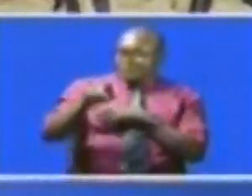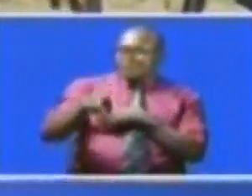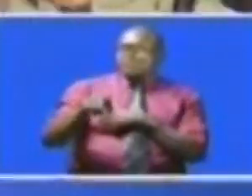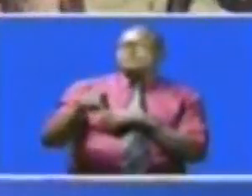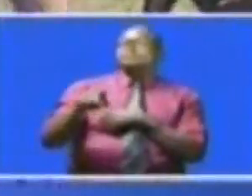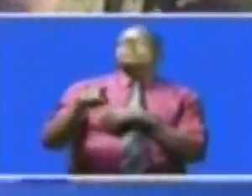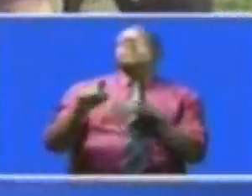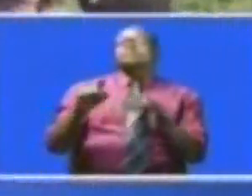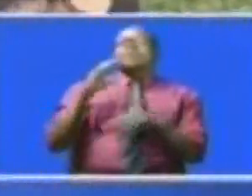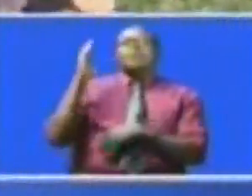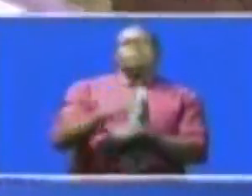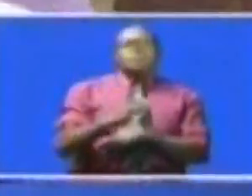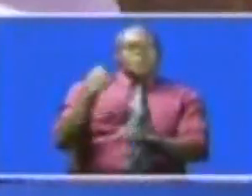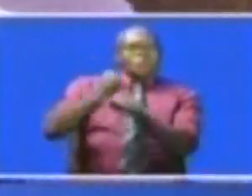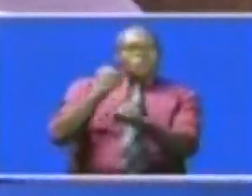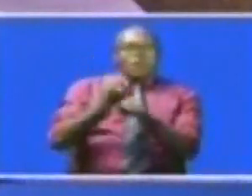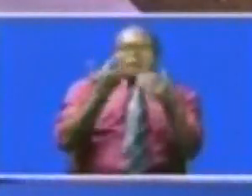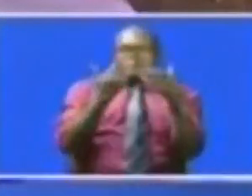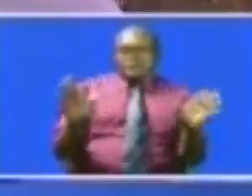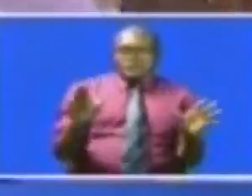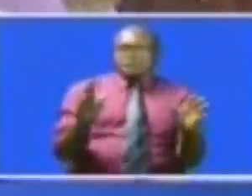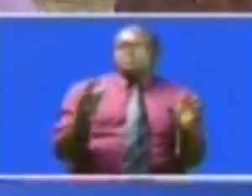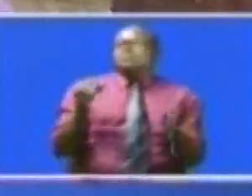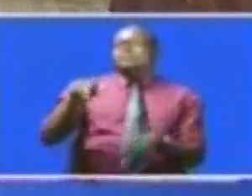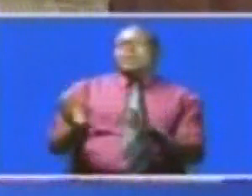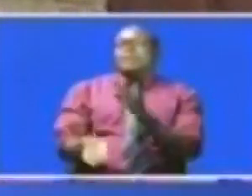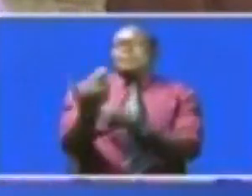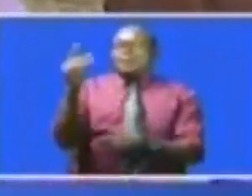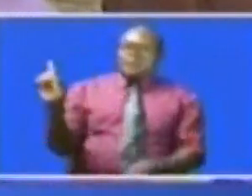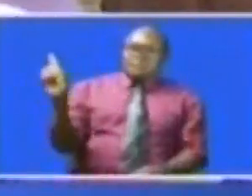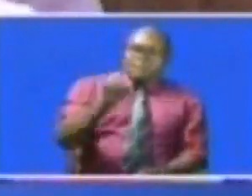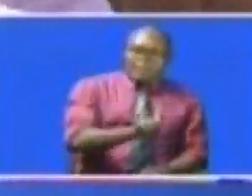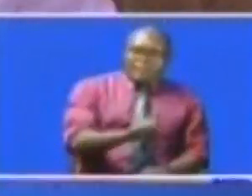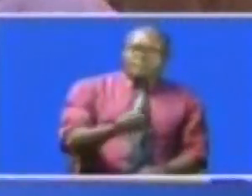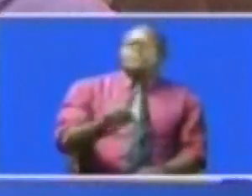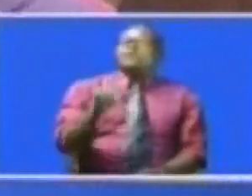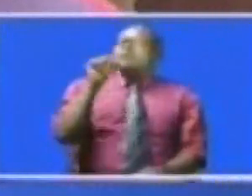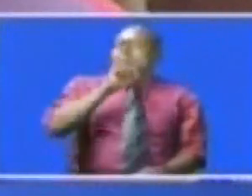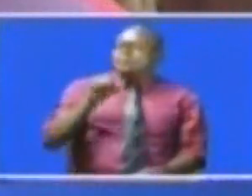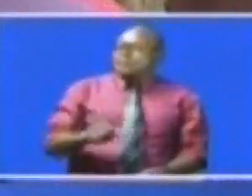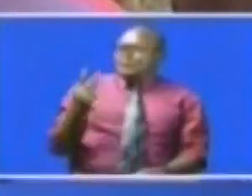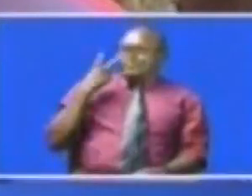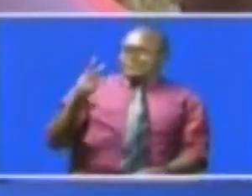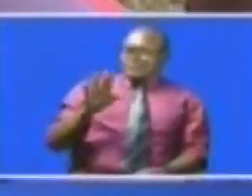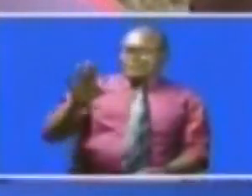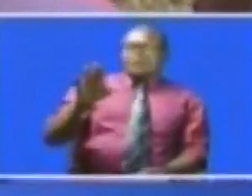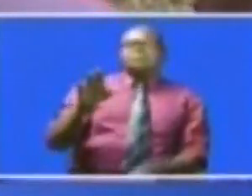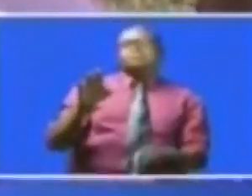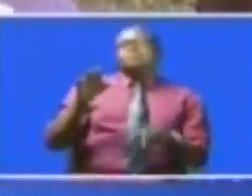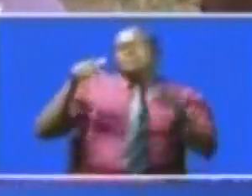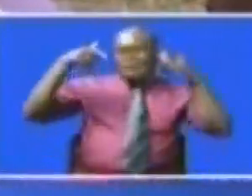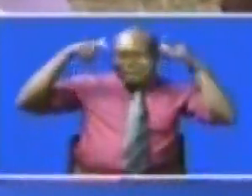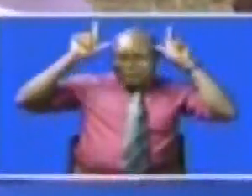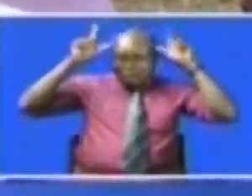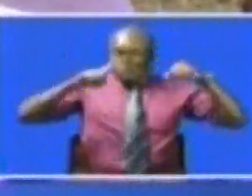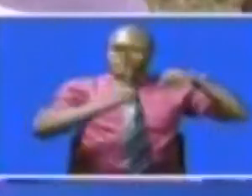wazee lilifanya kazi. Nakuja sasa leo asubuhi na msia akaona ng'ombe yake, ng'ombe